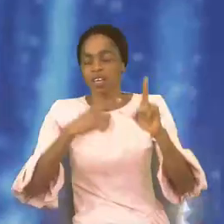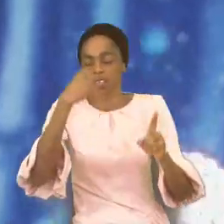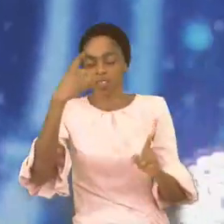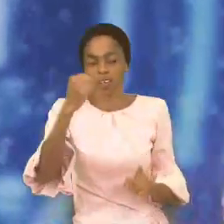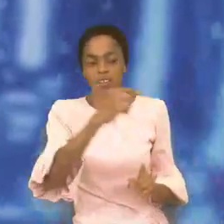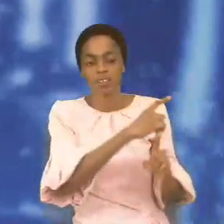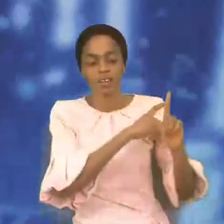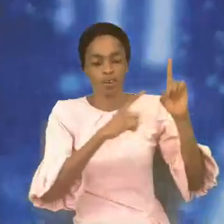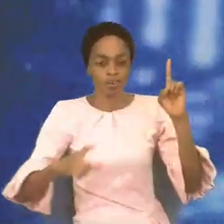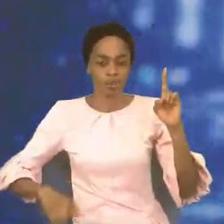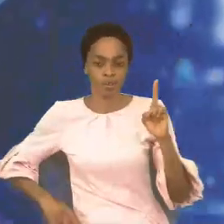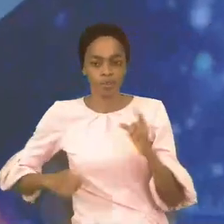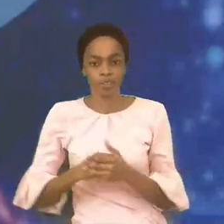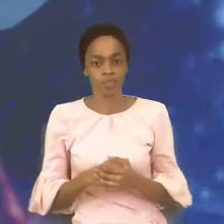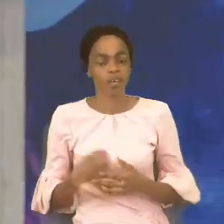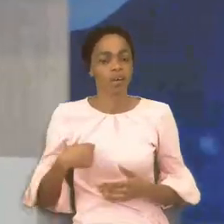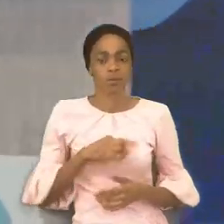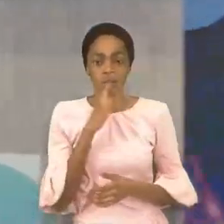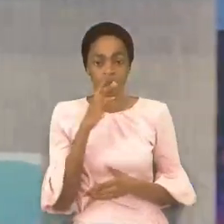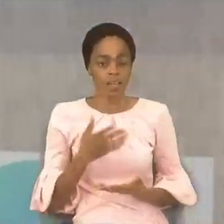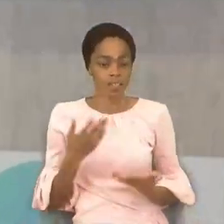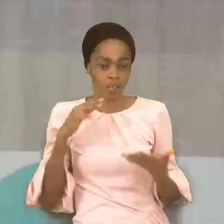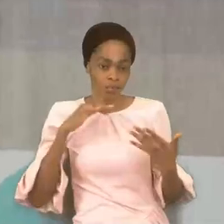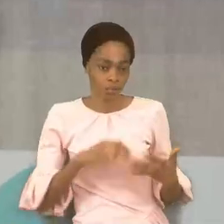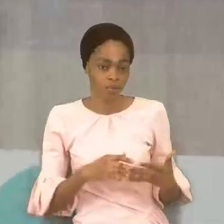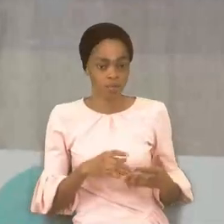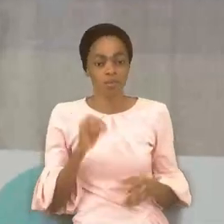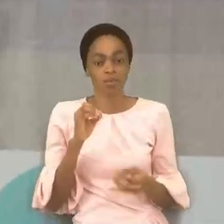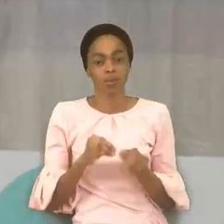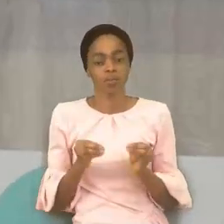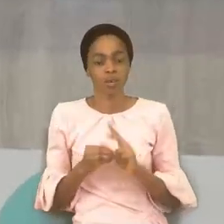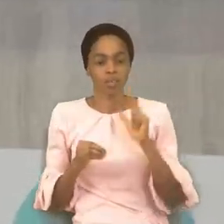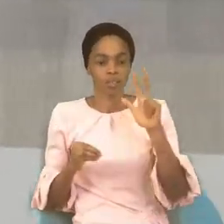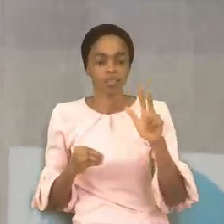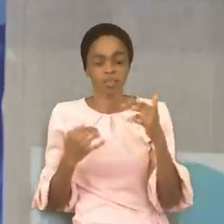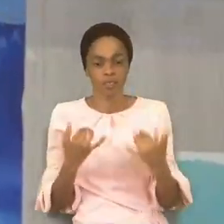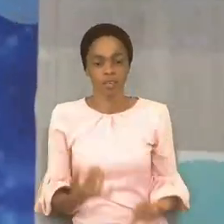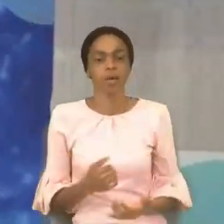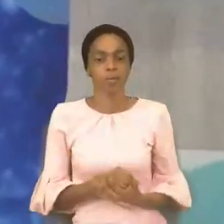dit l'Éternel. Troisième élément,